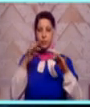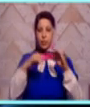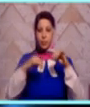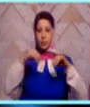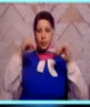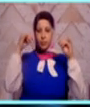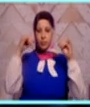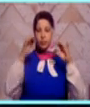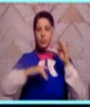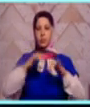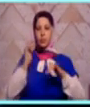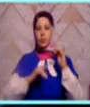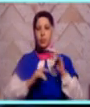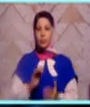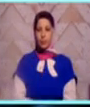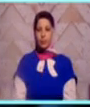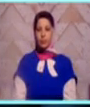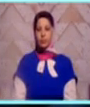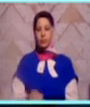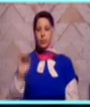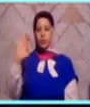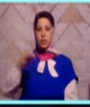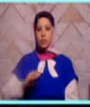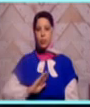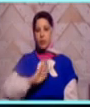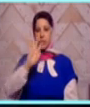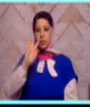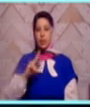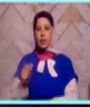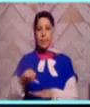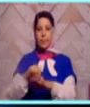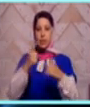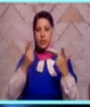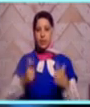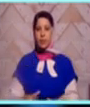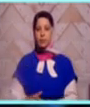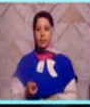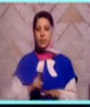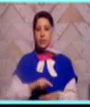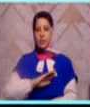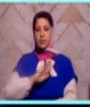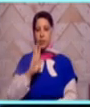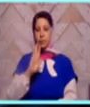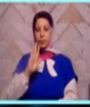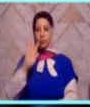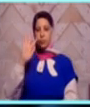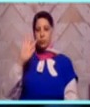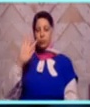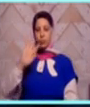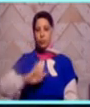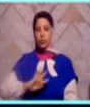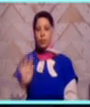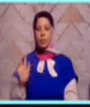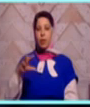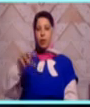في نفس المناطق اللي احنا ذكرناها في اقصى جنوب البلاد. لكن المناطق الشماليه اللي هي السواحل الشماليه او الوجه البحري، القاهره الكبرى،